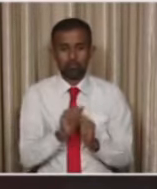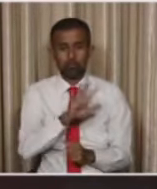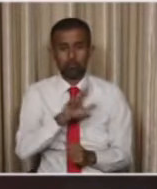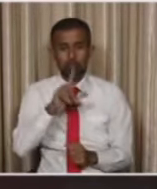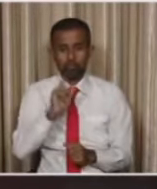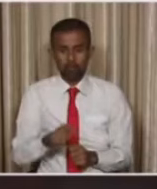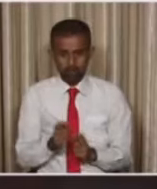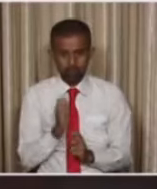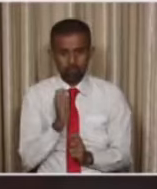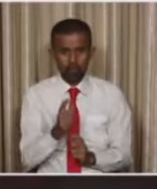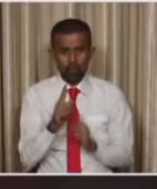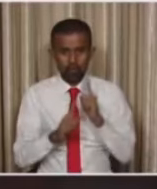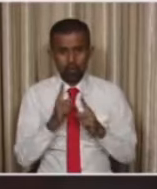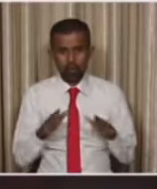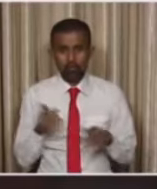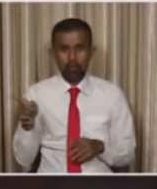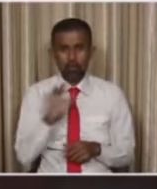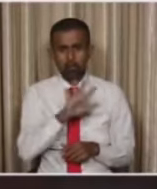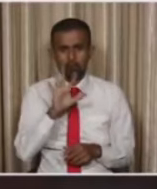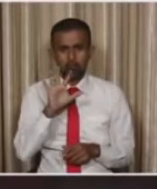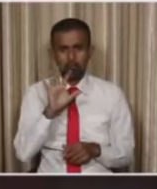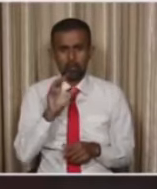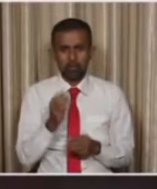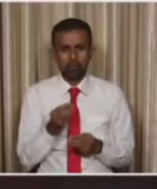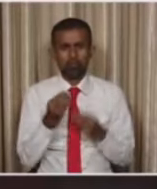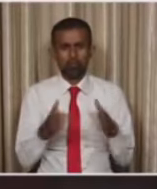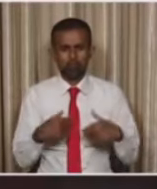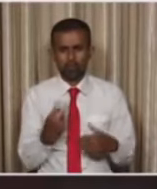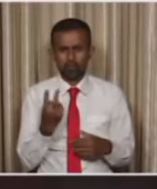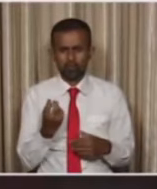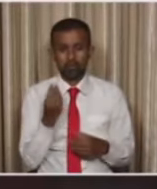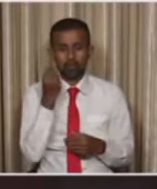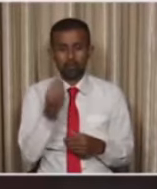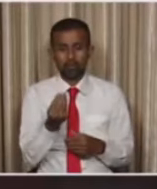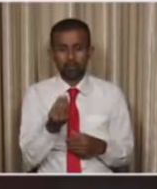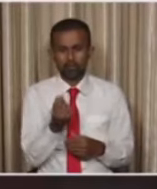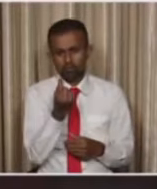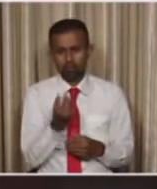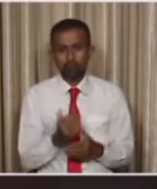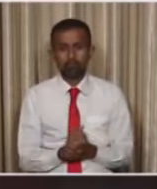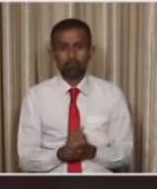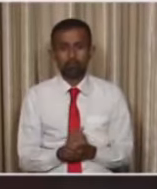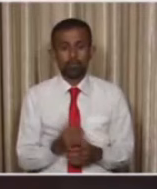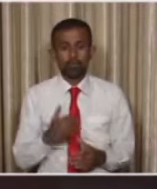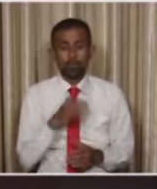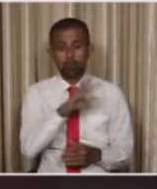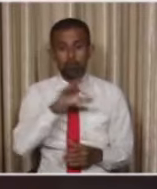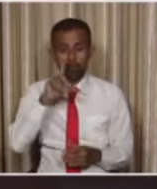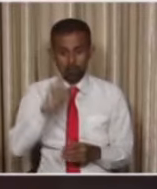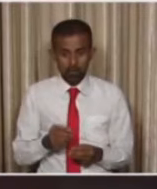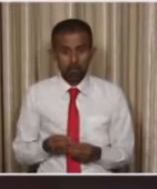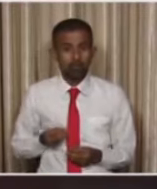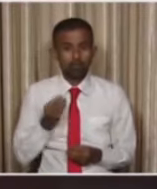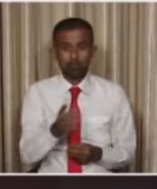දෙනෙක් ගැන කතා කරා. ඒගොල්ලෝ 55000 දෙනවලු තව 2000 වැඩි උනේ. ඒක මොකද්ද සොච්ච බල්ලුනේ. හැබැයි අපි 57000 දෙනවා